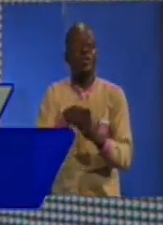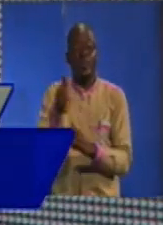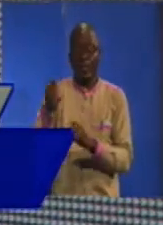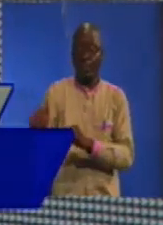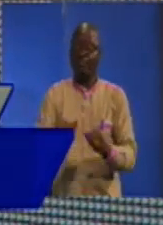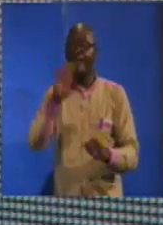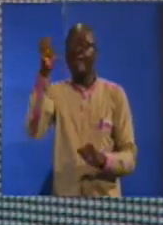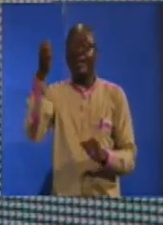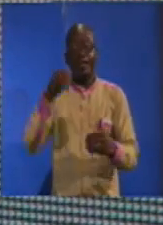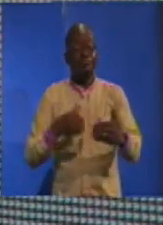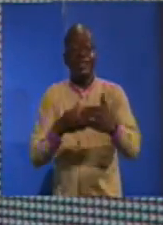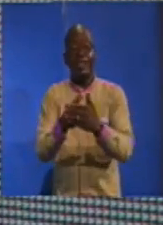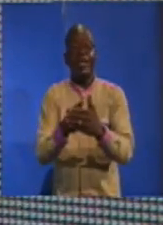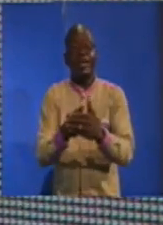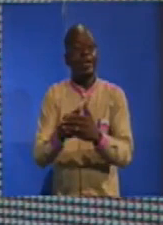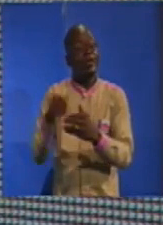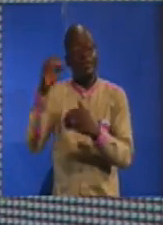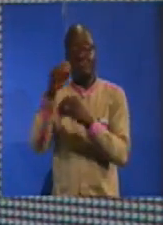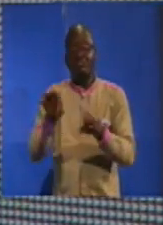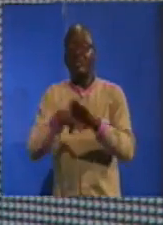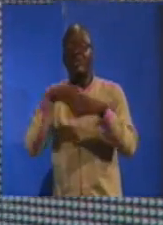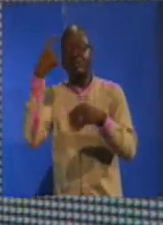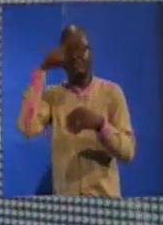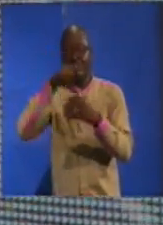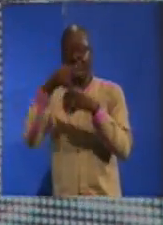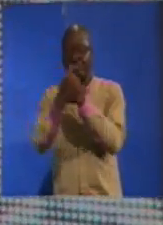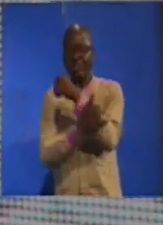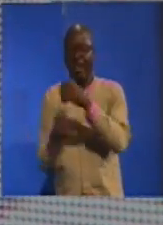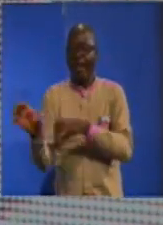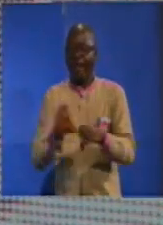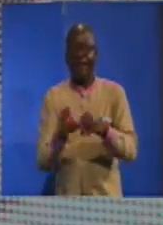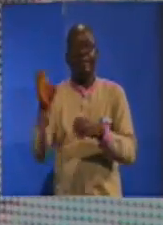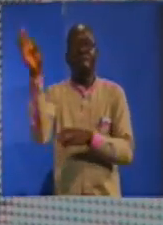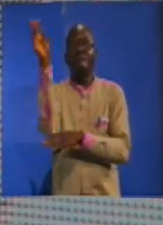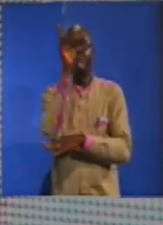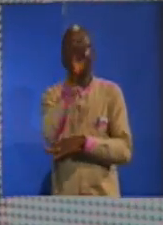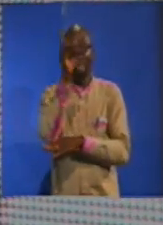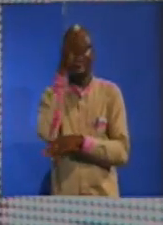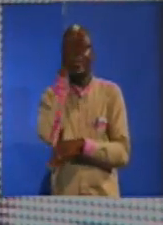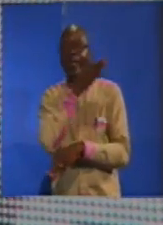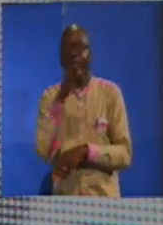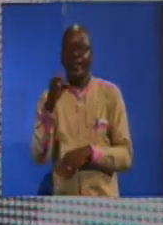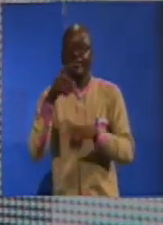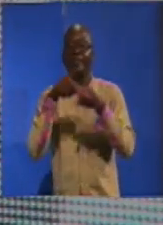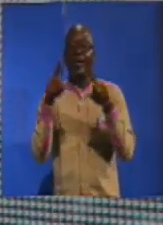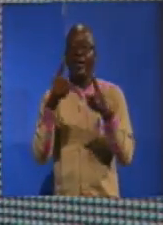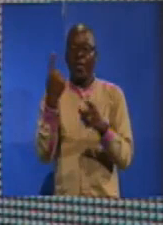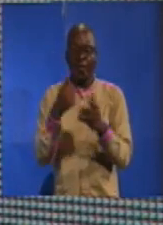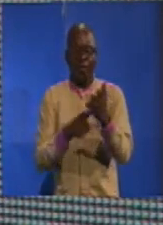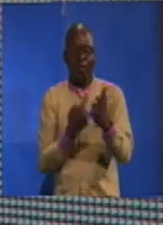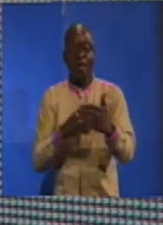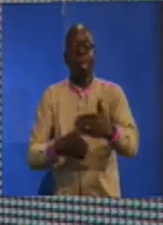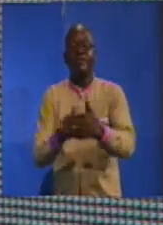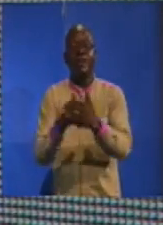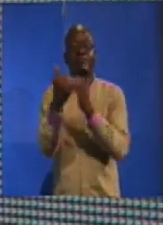d'activité, ils arrivent quand même à faire rehausser l'image du pays, à faire vraiment branler le drapeau du Burkina Faso. Mais une fois, dès qu'ils arrivent au